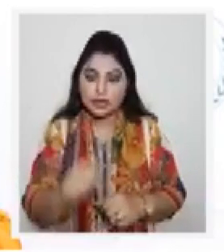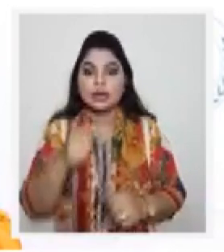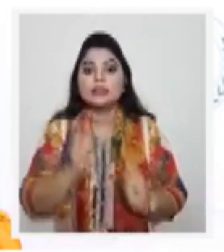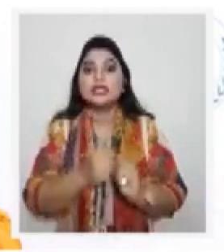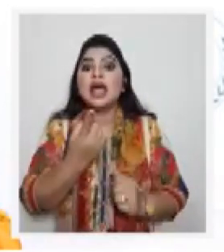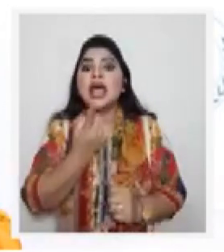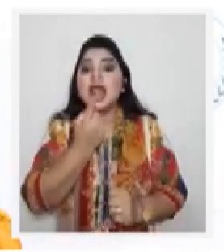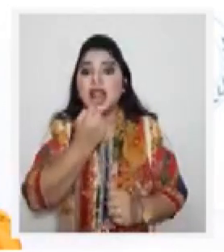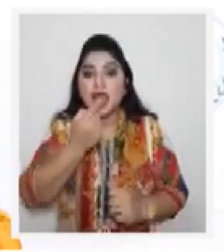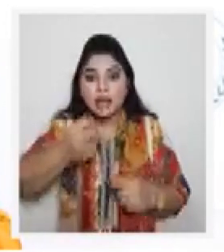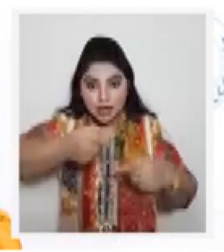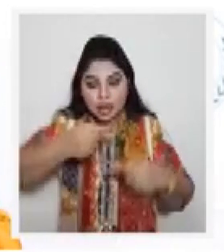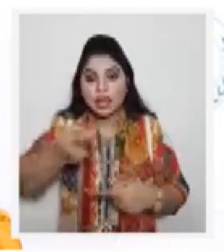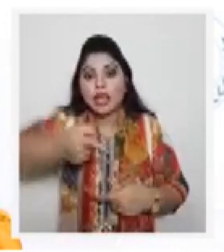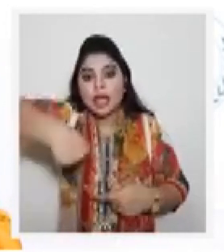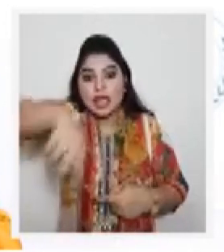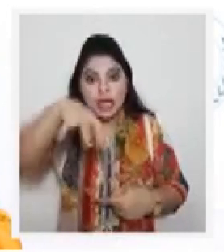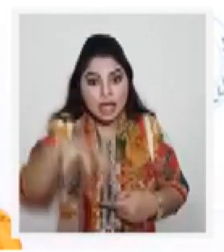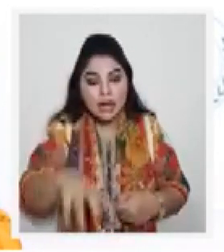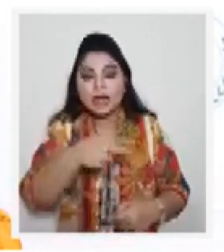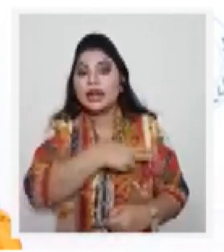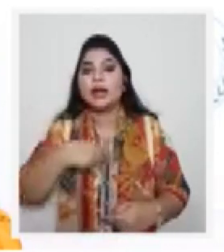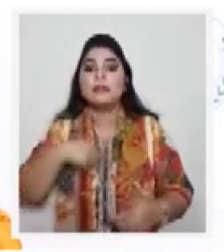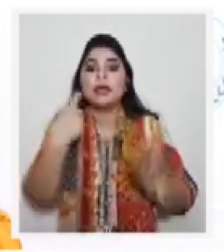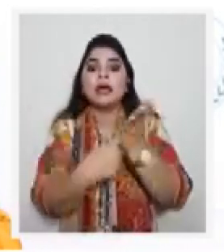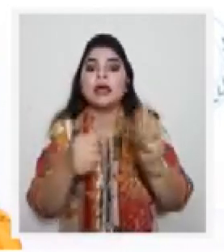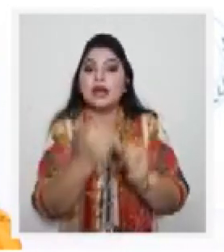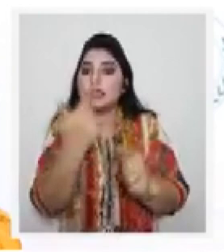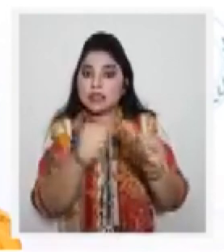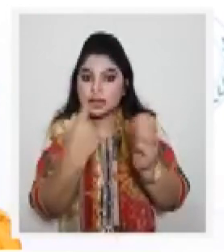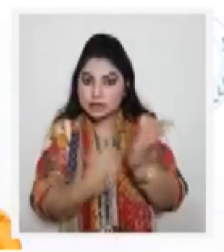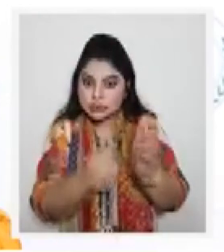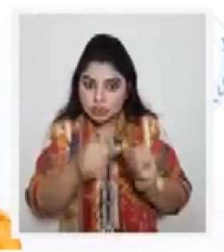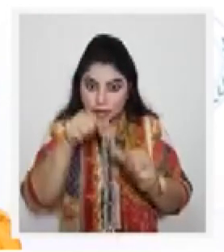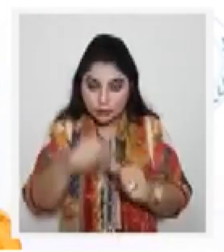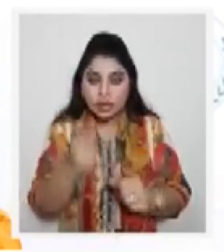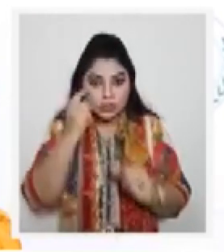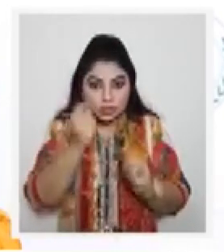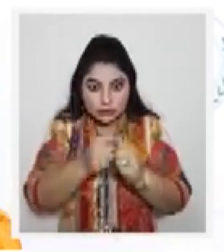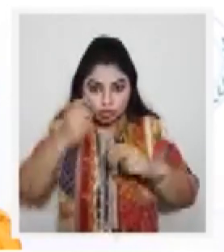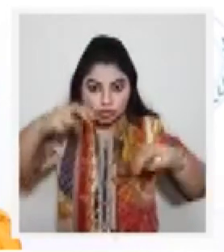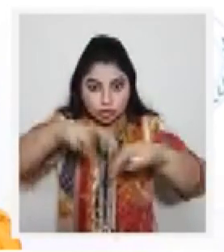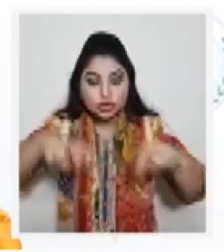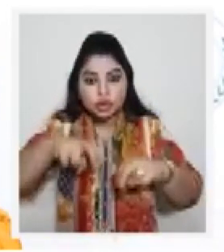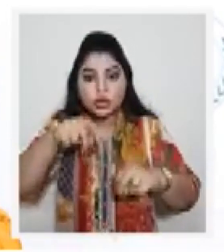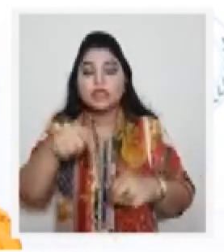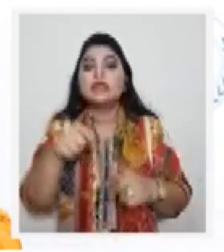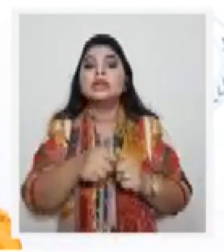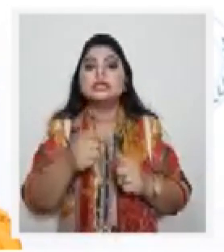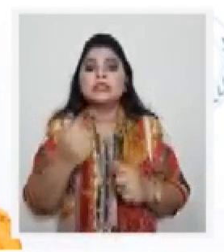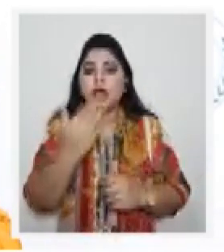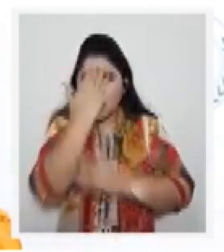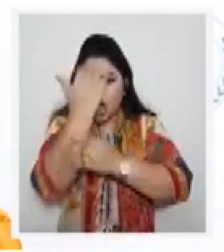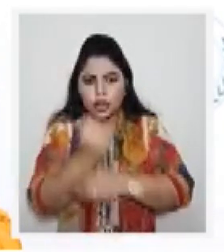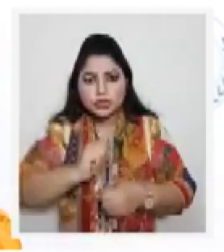পত্র প্রেরণ করা হয়েছে। পূর্ব রাজাবাজারে রেড জোন চলমান আছে। পরামর্শ কমিটির গাইডলাইন অনুসারে এবং স্থানীয়